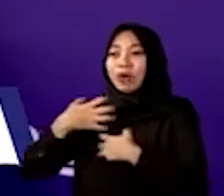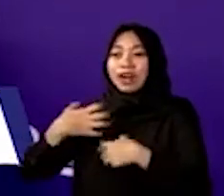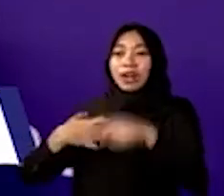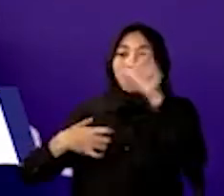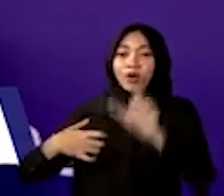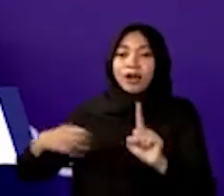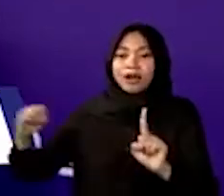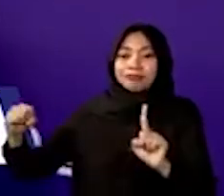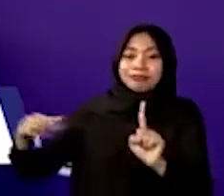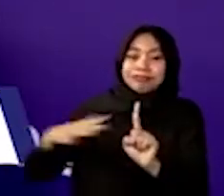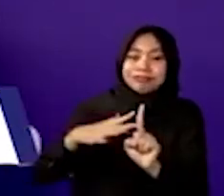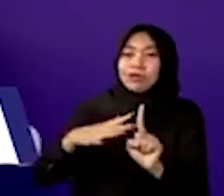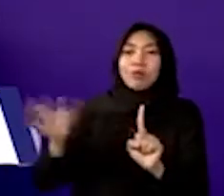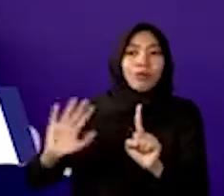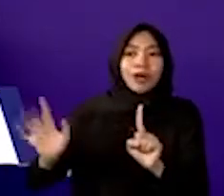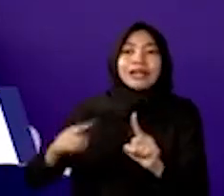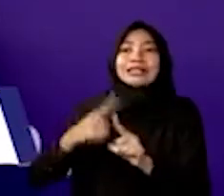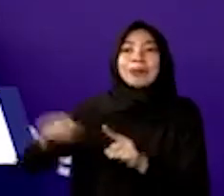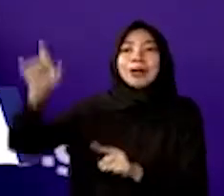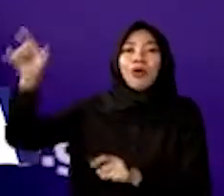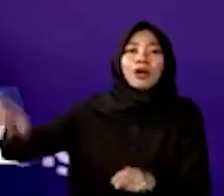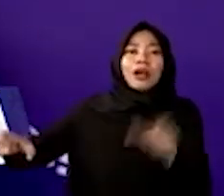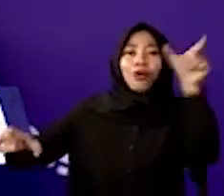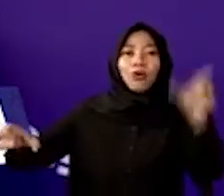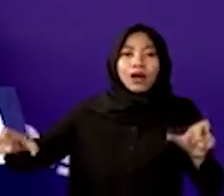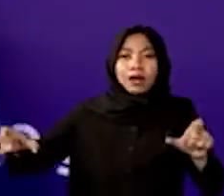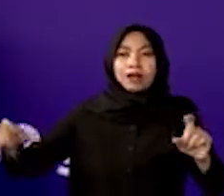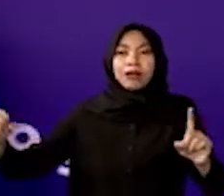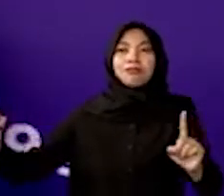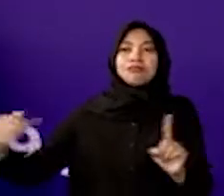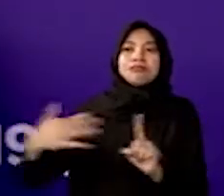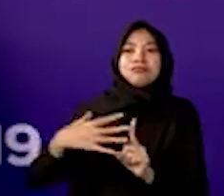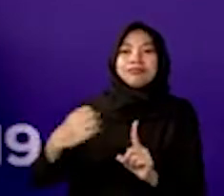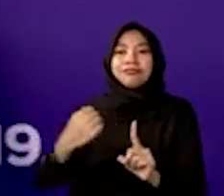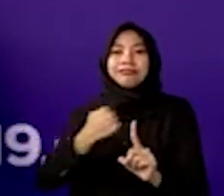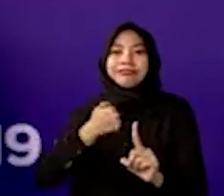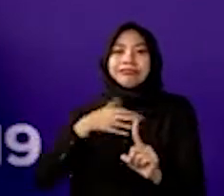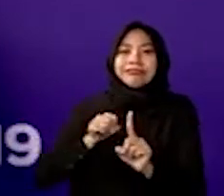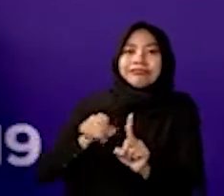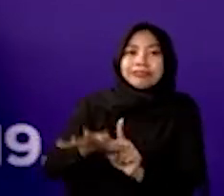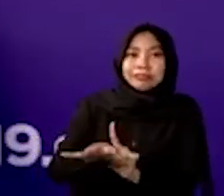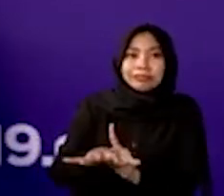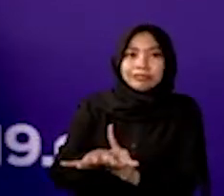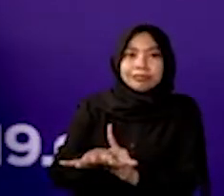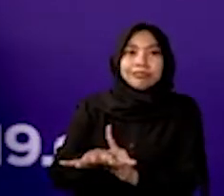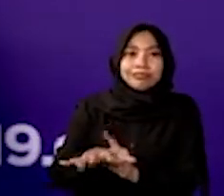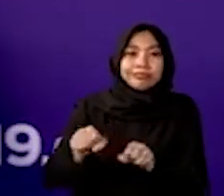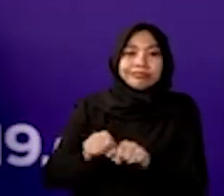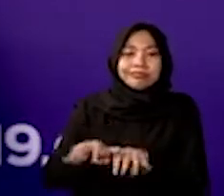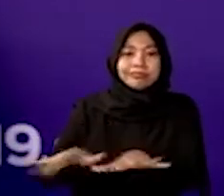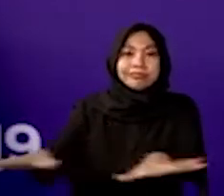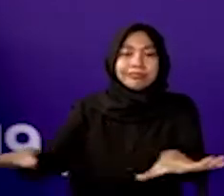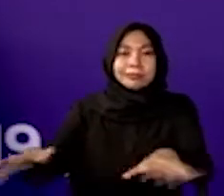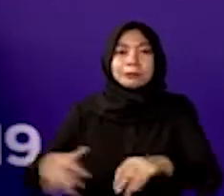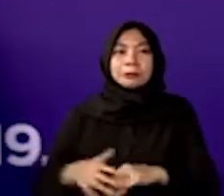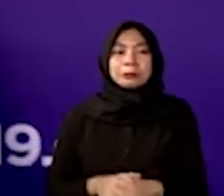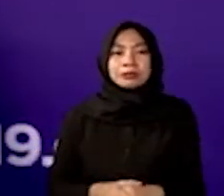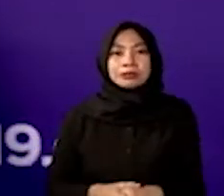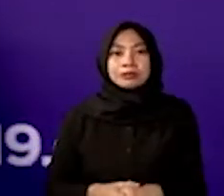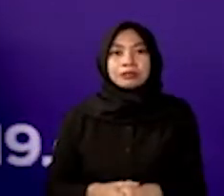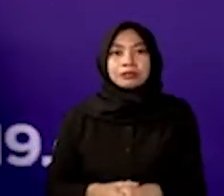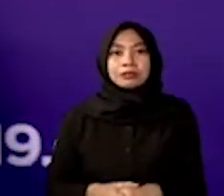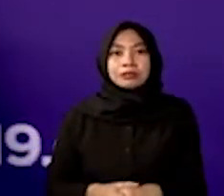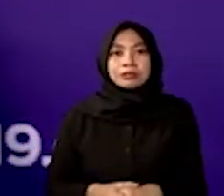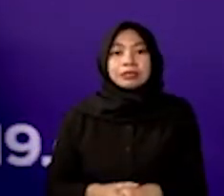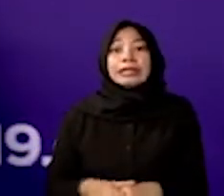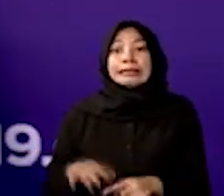flu burung dan flu babi tetapi oleh manusia dan umunan manusia kita tidak